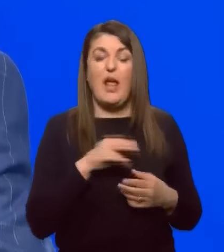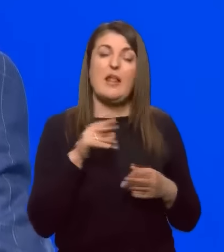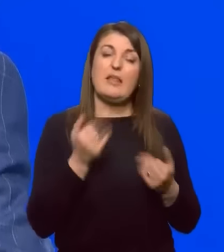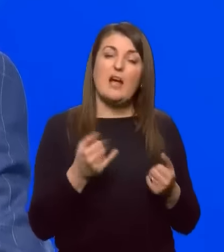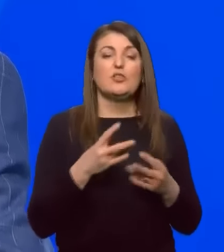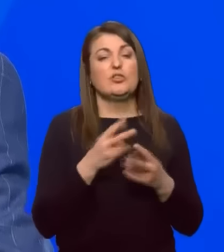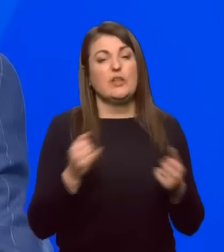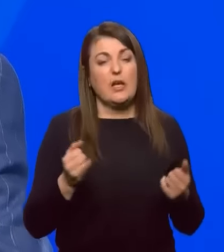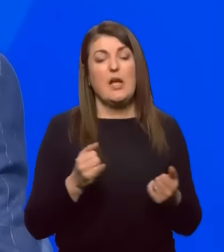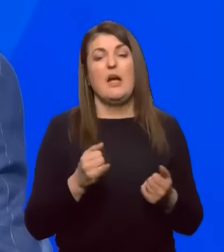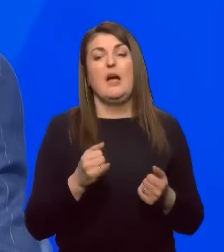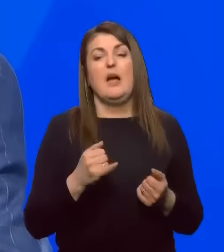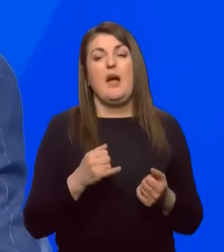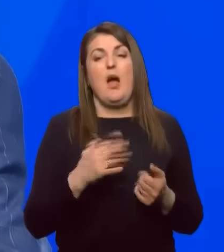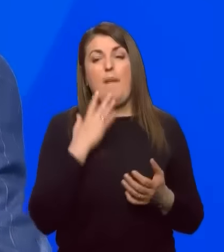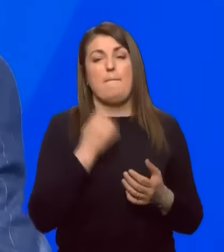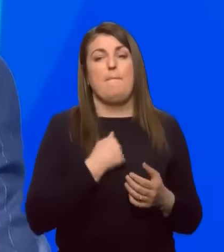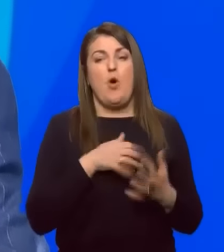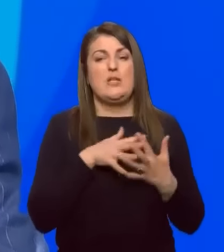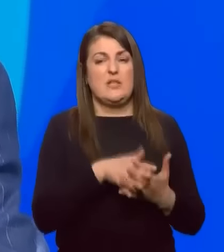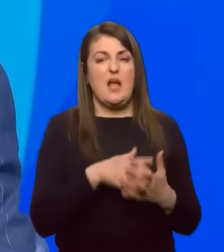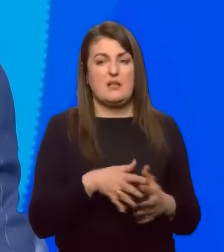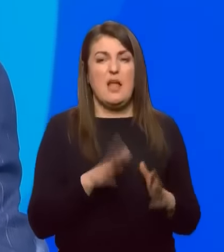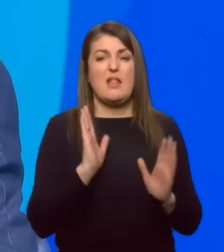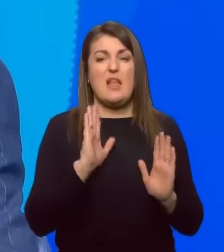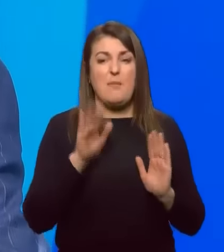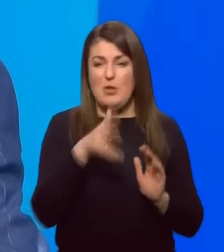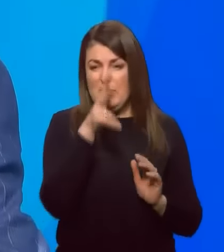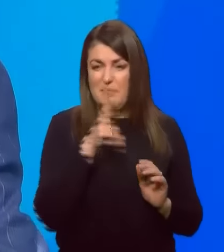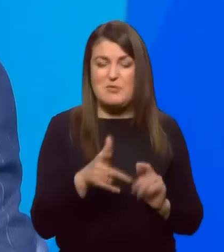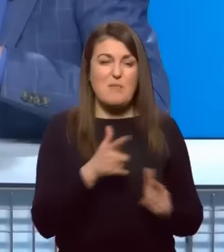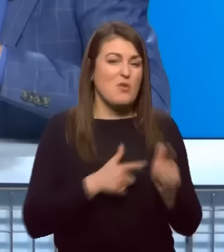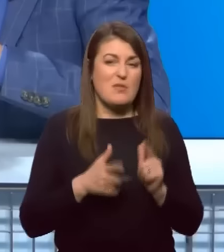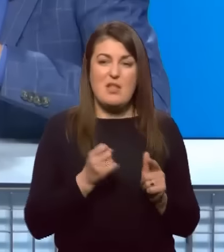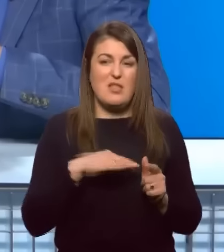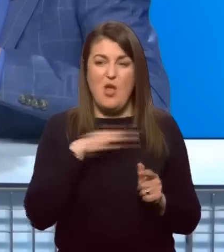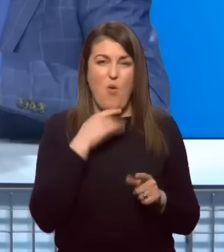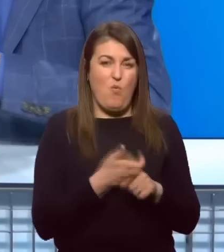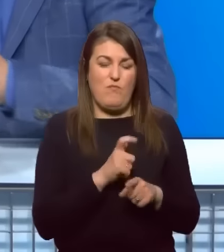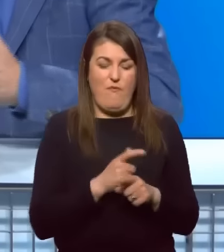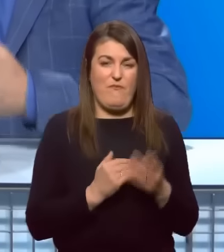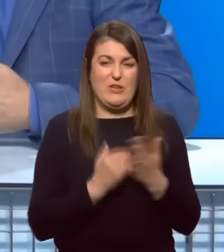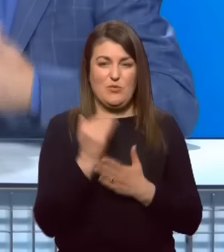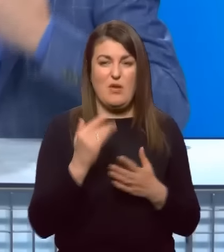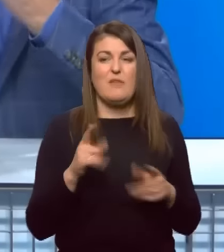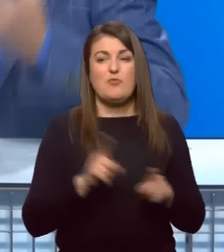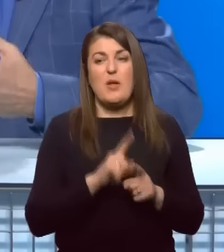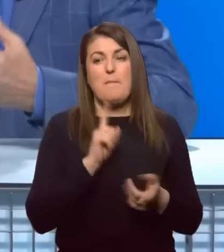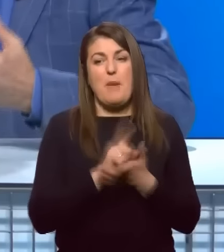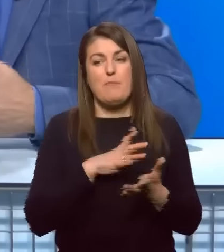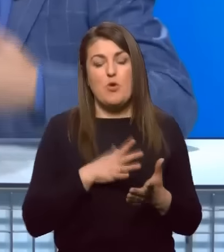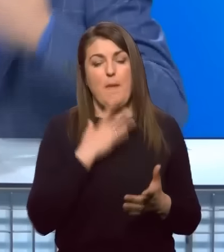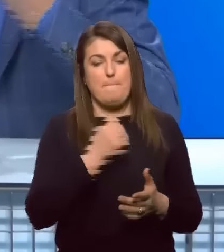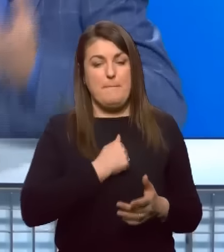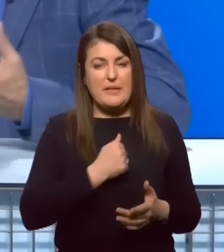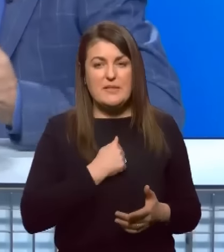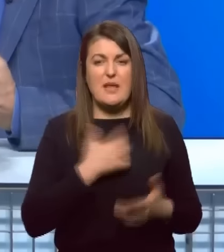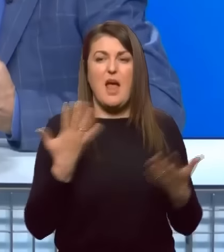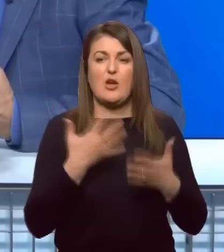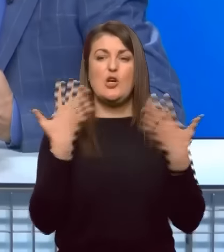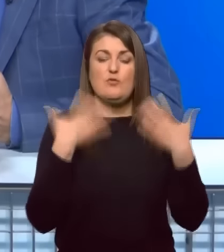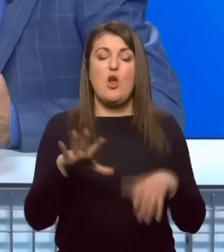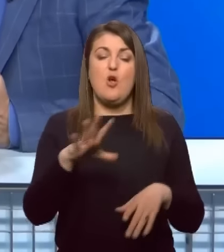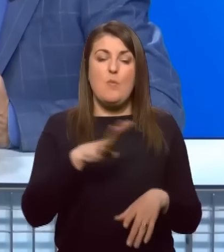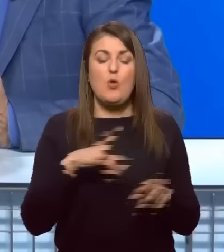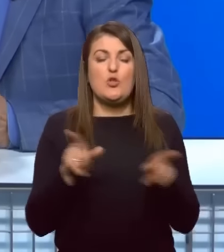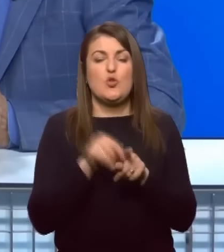чи ні, боєздатність буде навіть після тримісячної підготовки не досить високою. Так. Все ж таки мають бути бійці, які вже